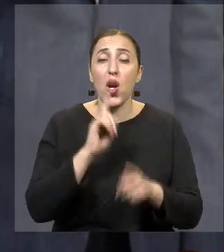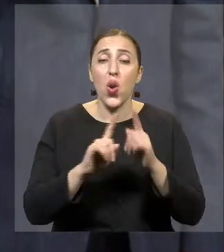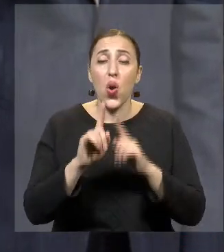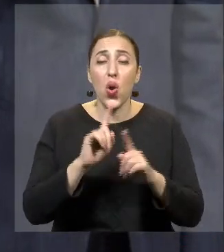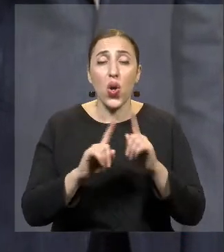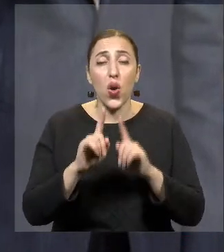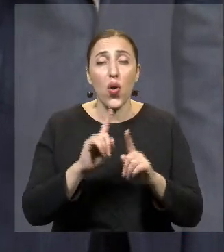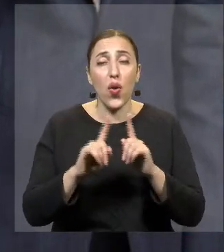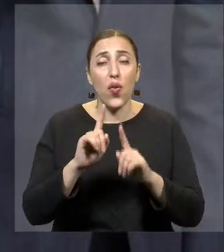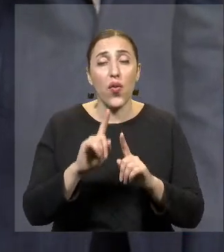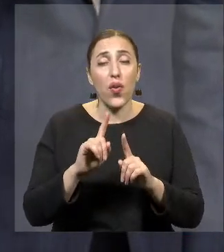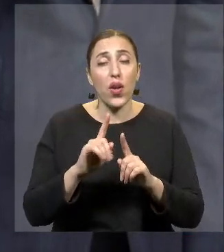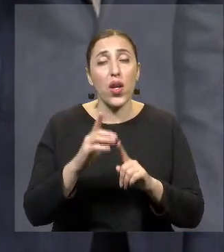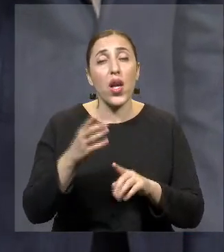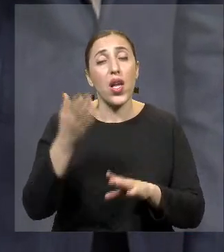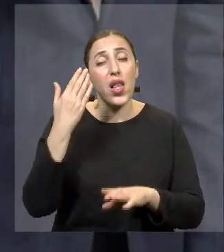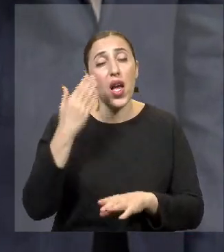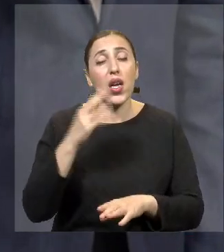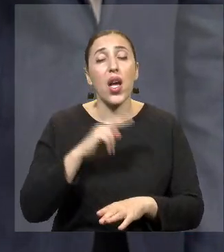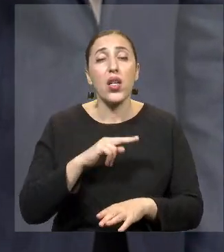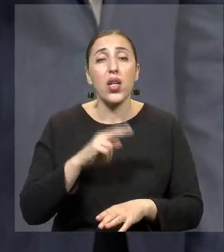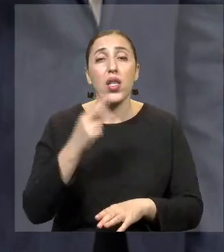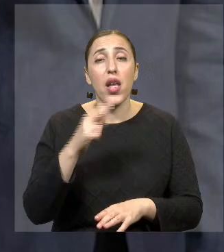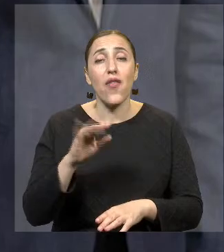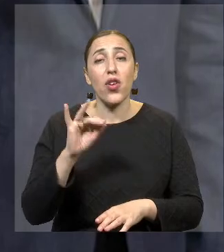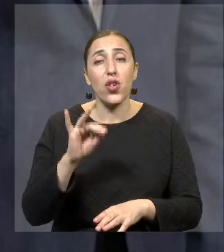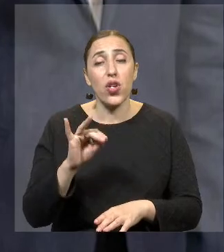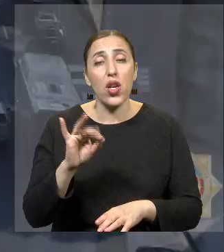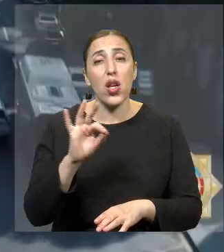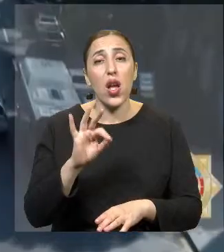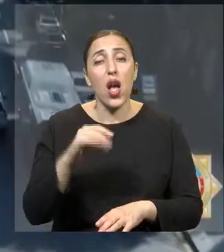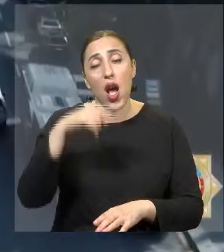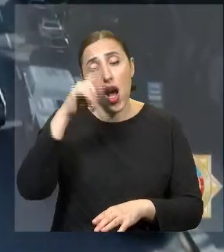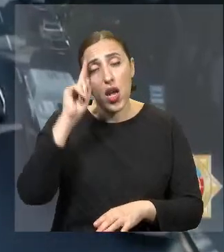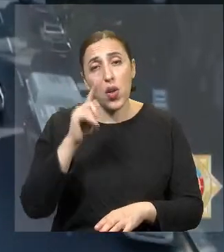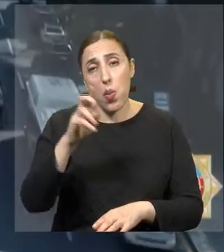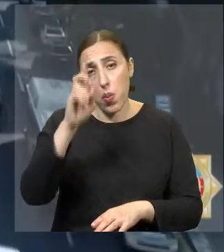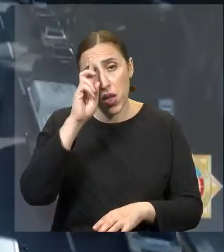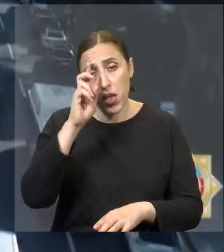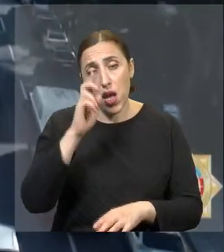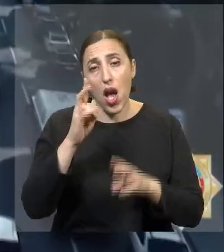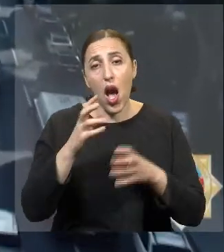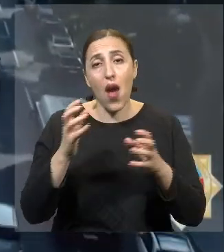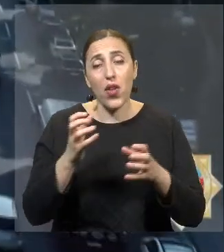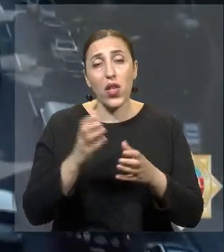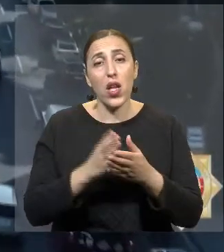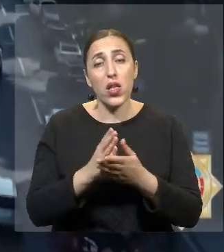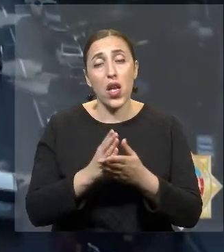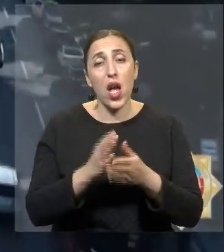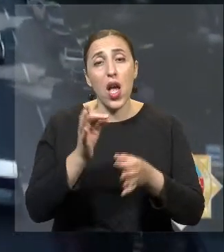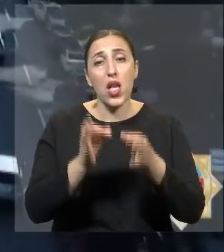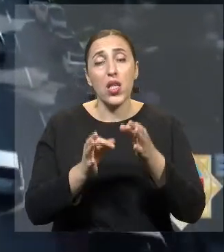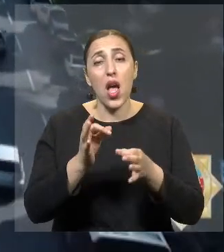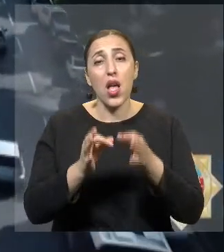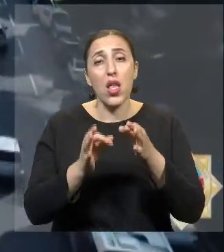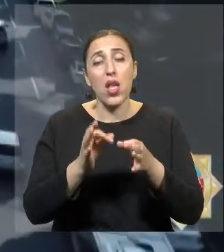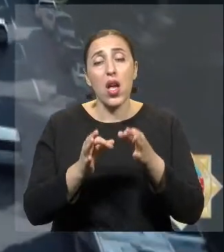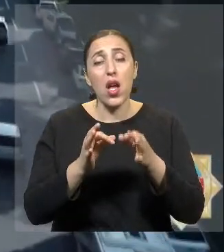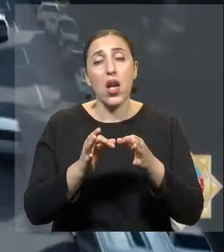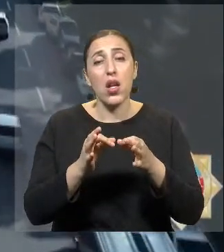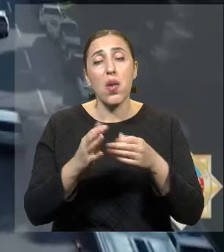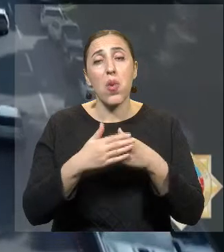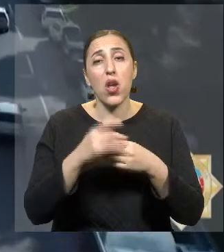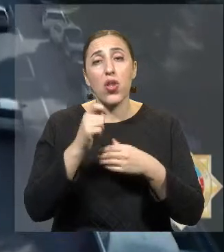բարցրանի նախկին խոսնակ դավիտի շխանյանի համար ադրբեջանի պետական անվտանգության ծարայության միջնորդությամ դատարանը խապանման միջոց է